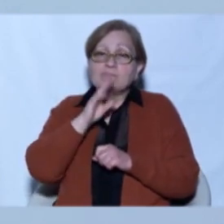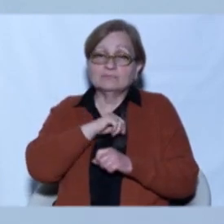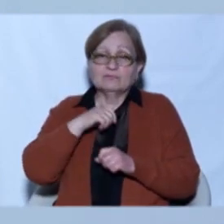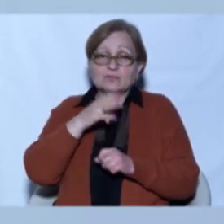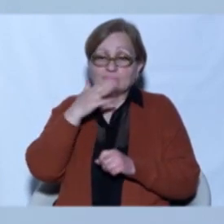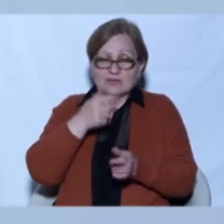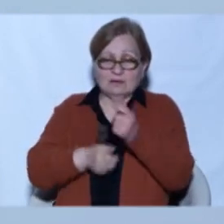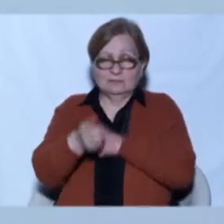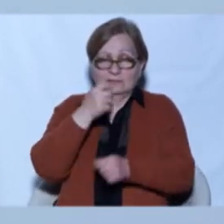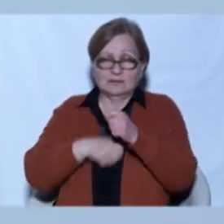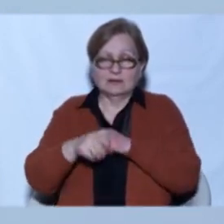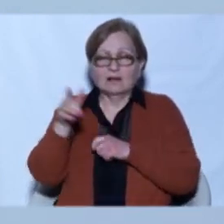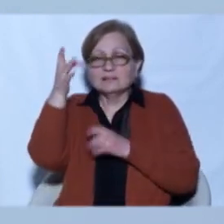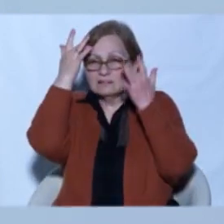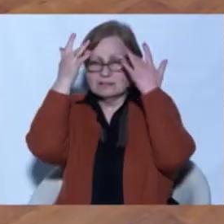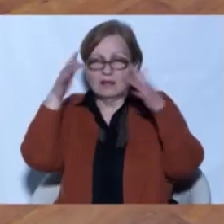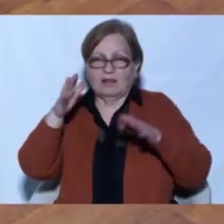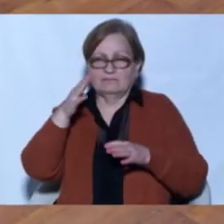მაგრამ დავიწყდა